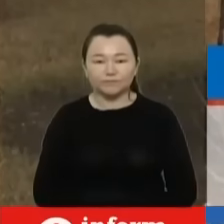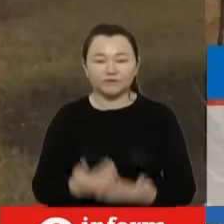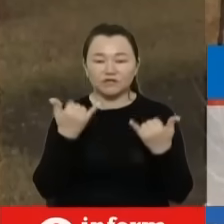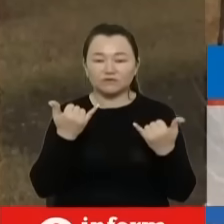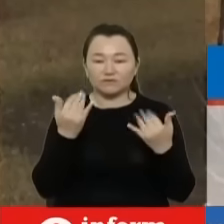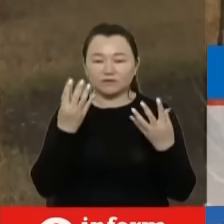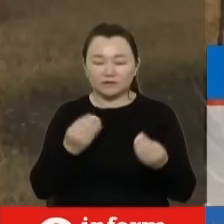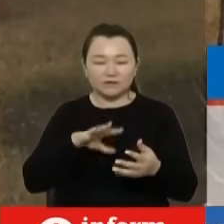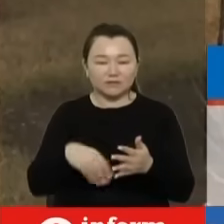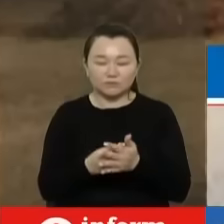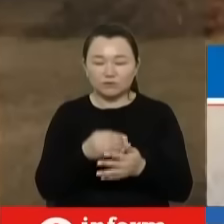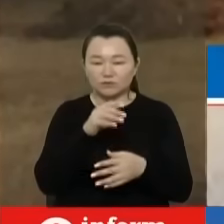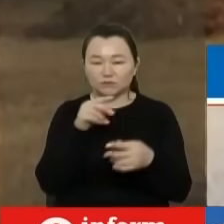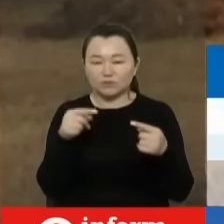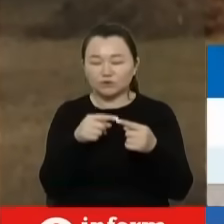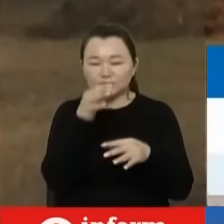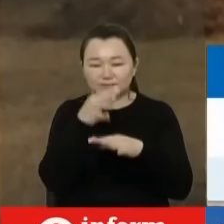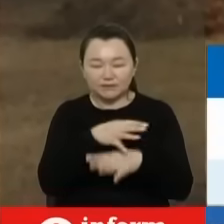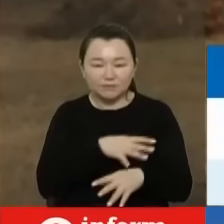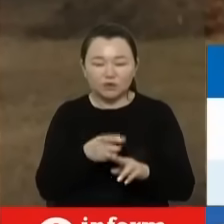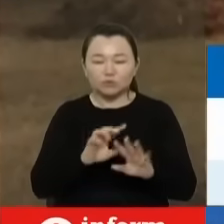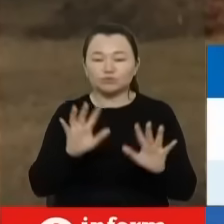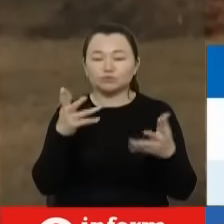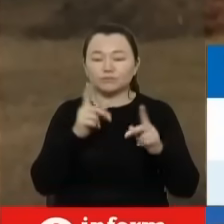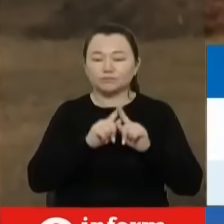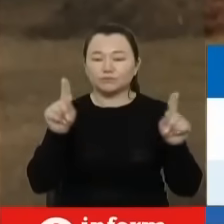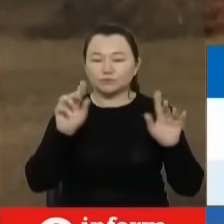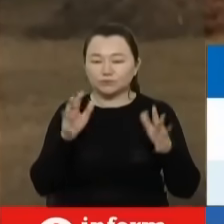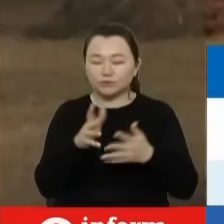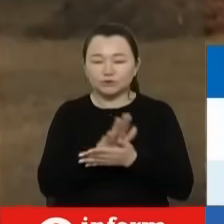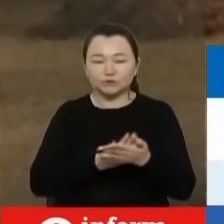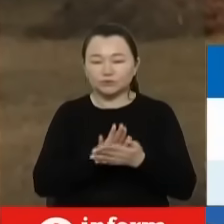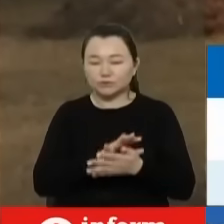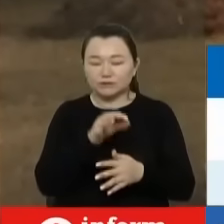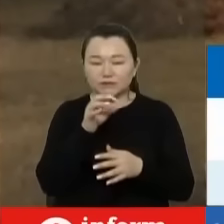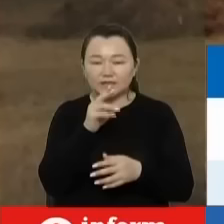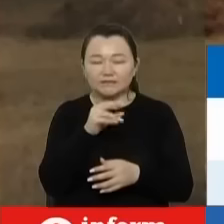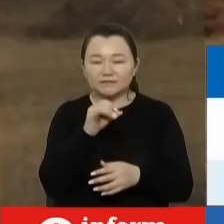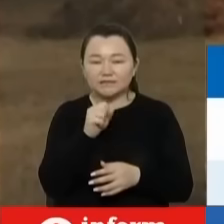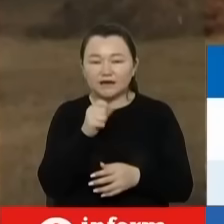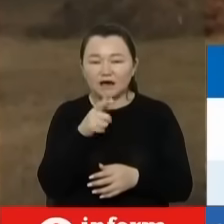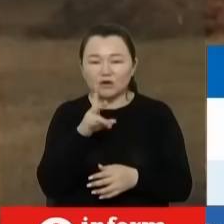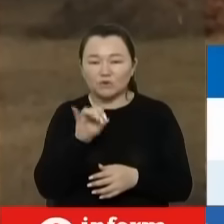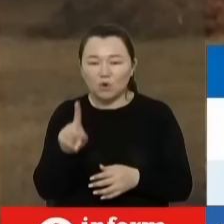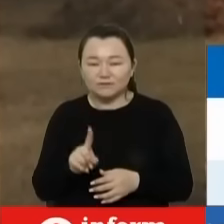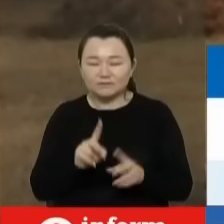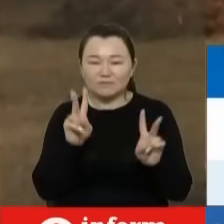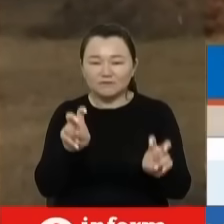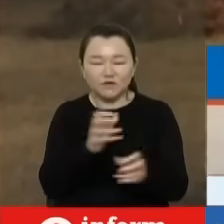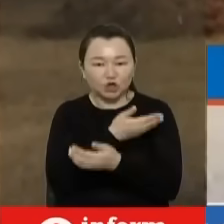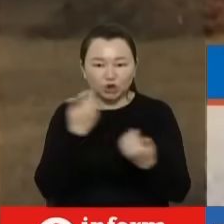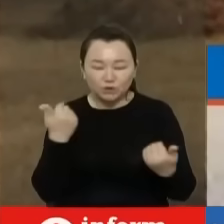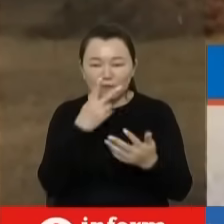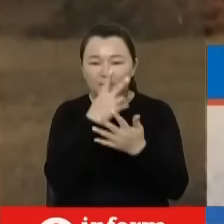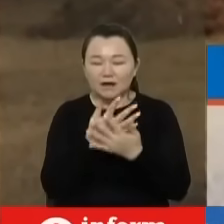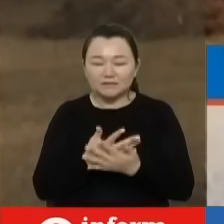әлі диагноз қойылмаған. Бұл құбылысқа, бұл феноменге қатысты әлі ешқандай диагноз қойылмаған, ешқандай көрсетілімі